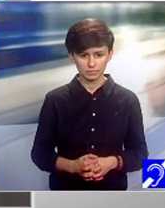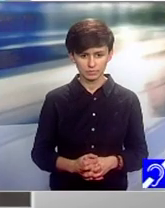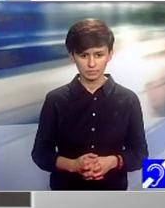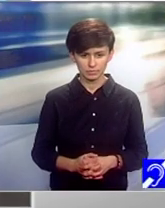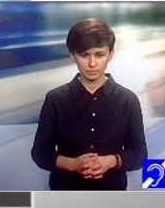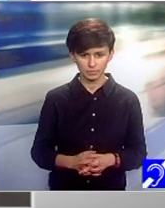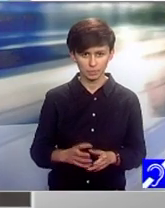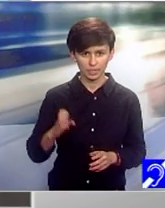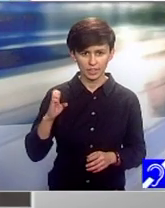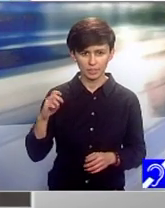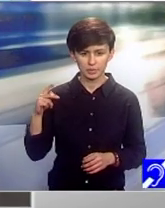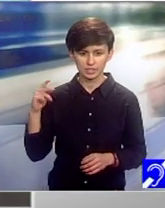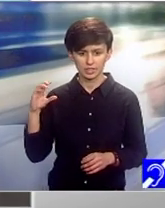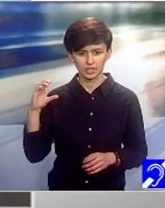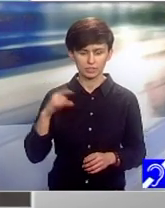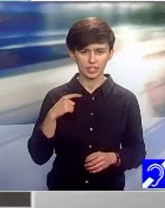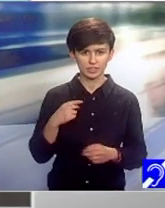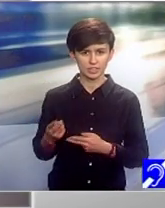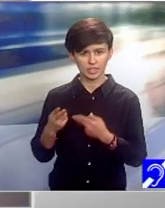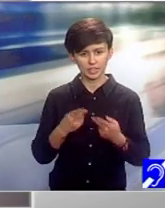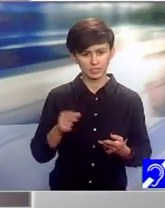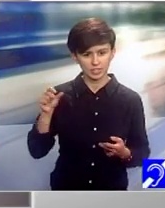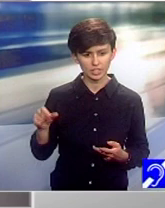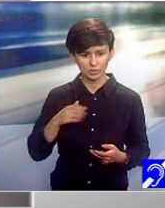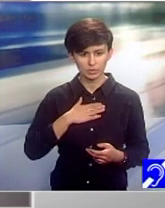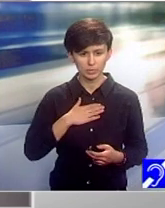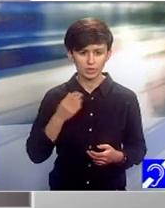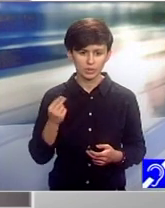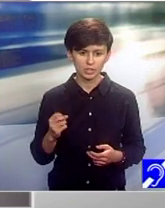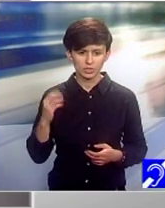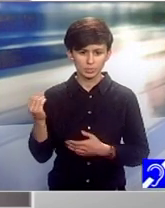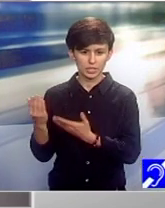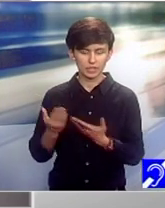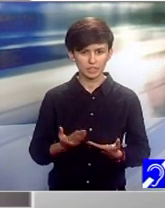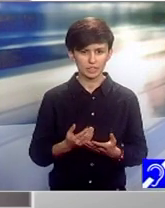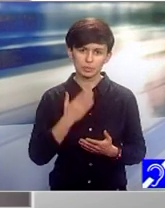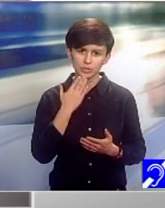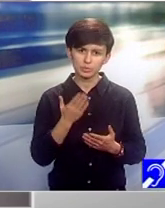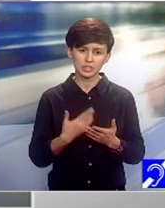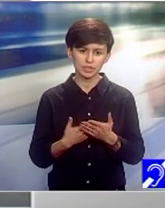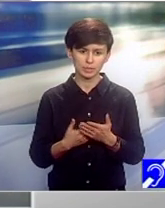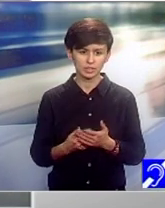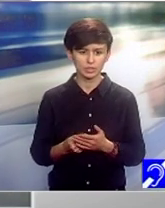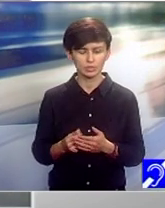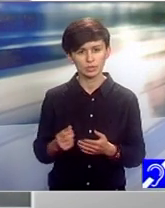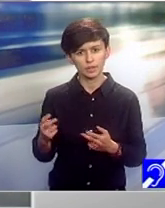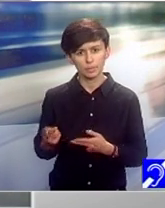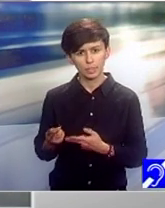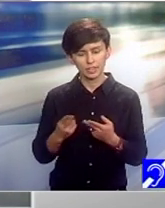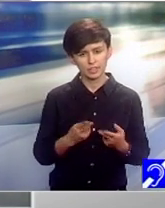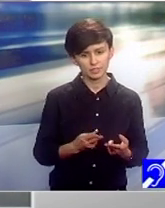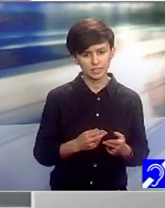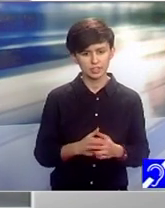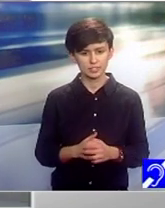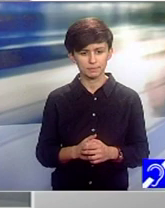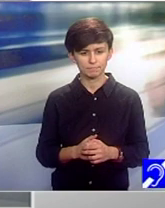Emi Schipor este invitatul meu acum. Te salut, Emi, bine ai venit la Fără Prejudecăți. Bine v-am găsit, mulțumesc că m-ați invitat. Cine este Emi Schipor și ce caută